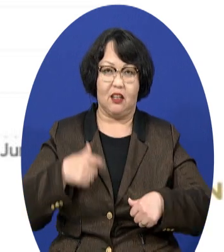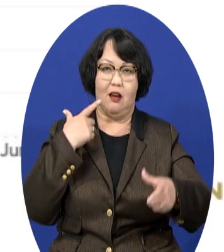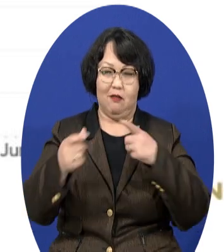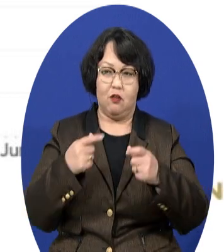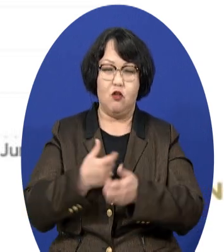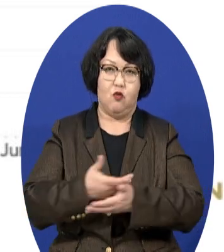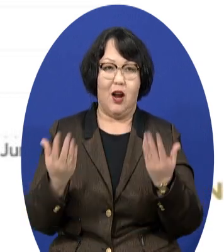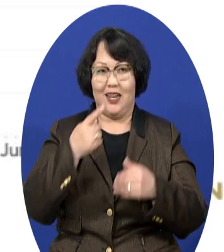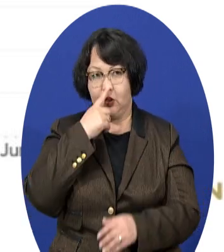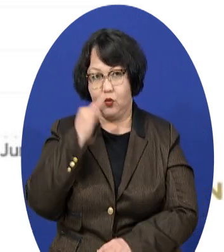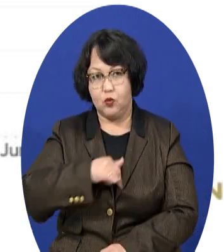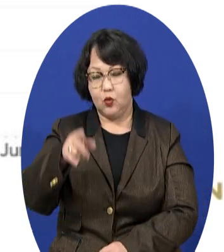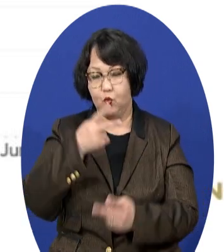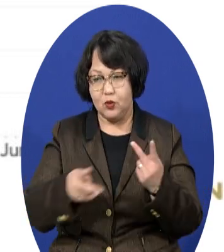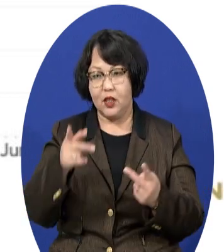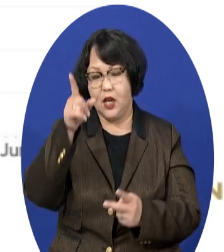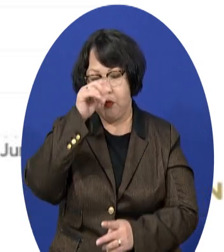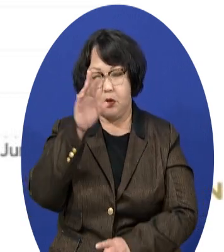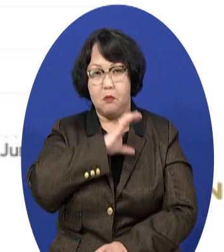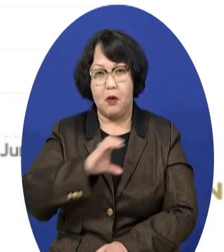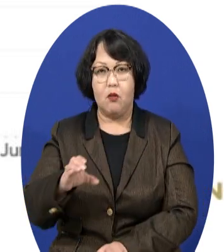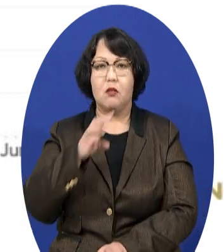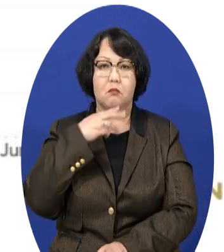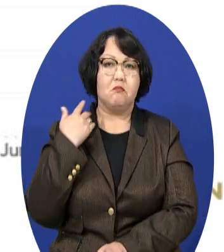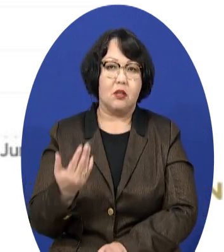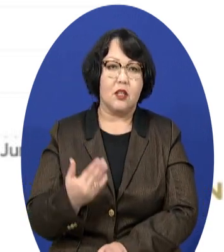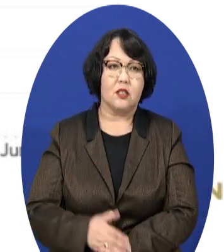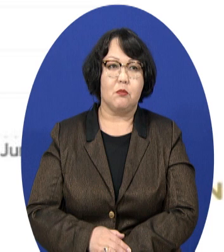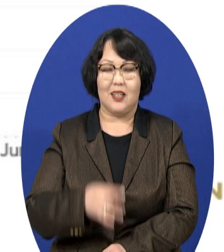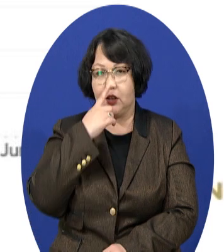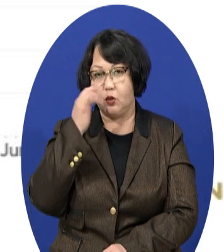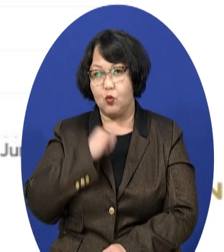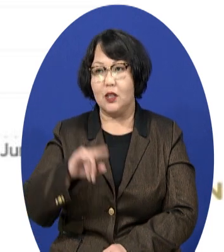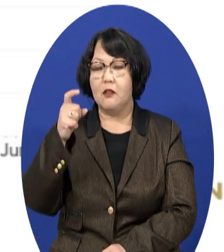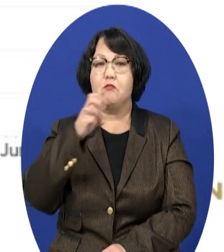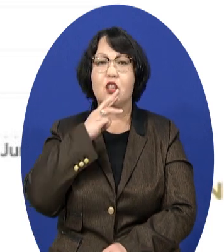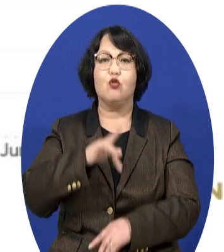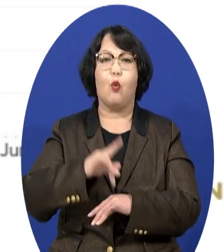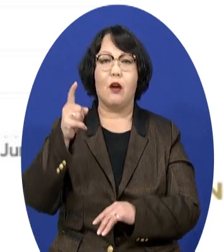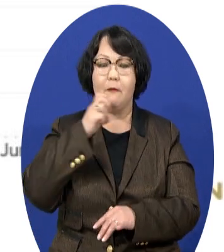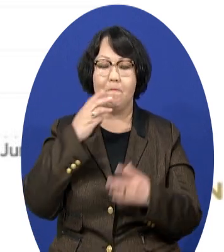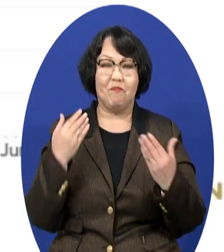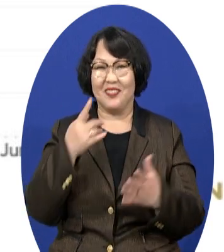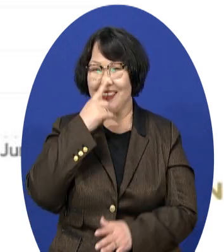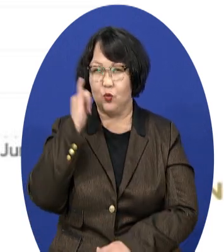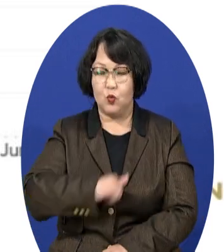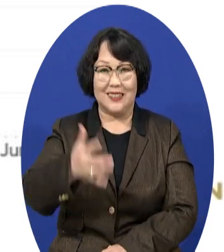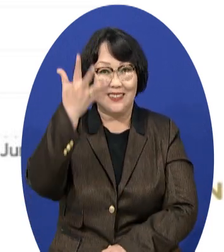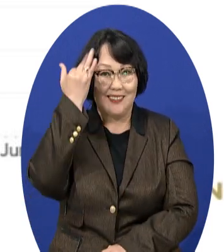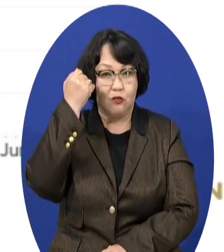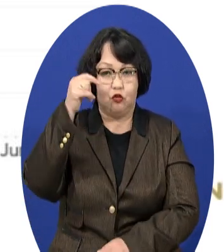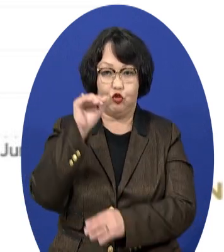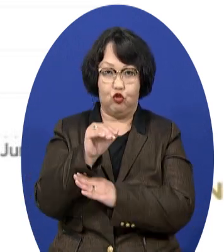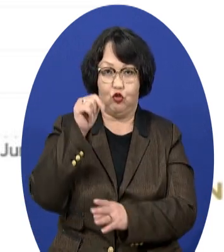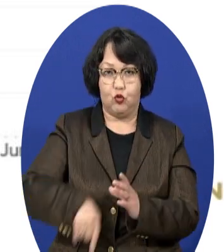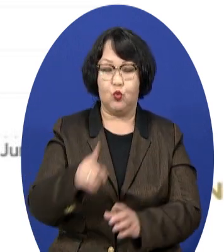эрүүл мэндийн хороо иймэрхүү албыйсаар бол мэдээлсэн байна. За Синхуа агентлагийн дамжуулж байгаагаар бол хятад улсад 5 өдрийн дотор